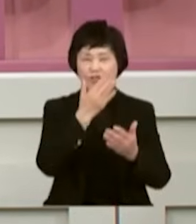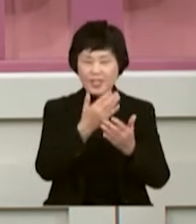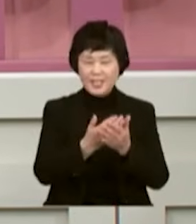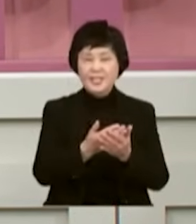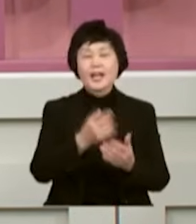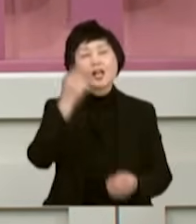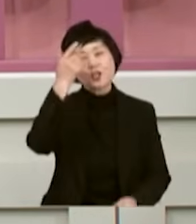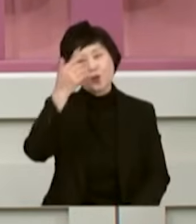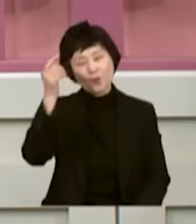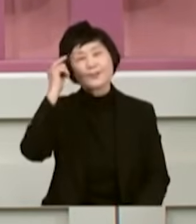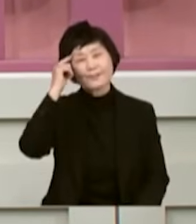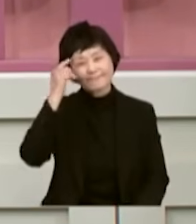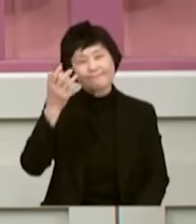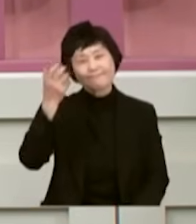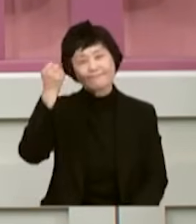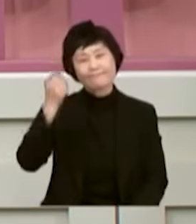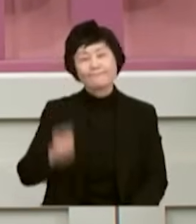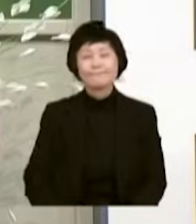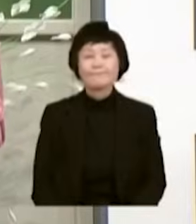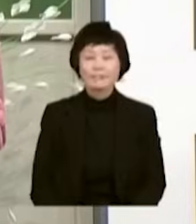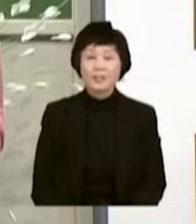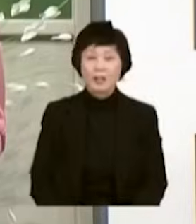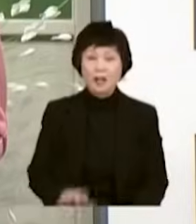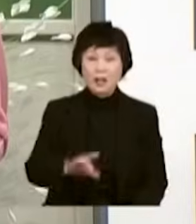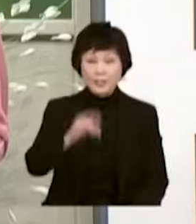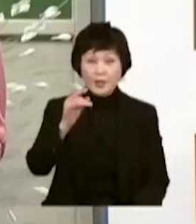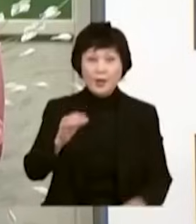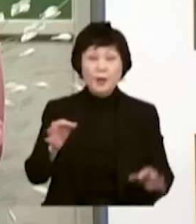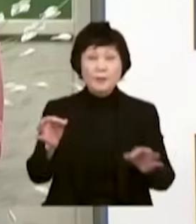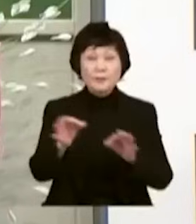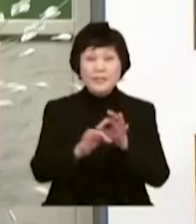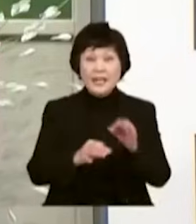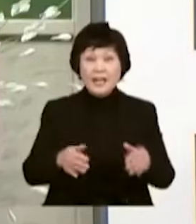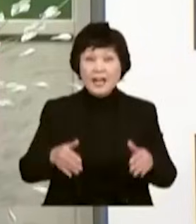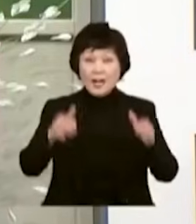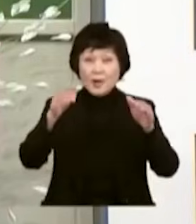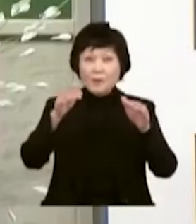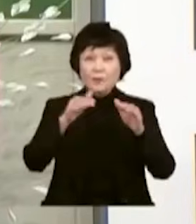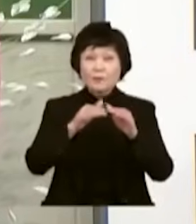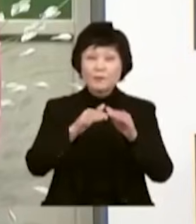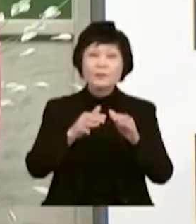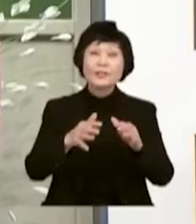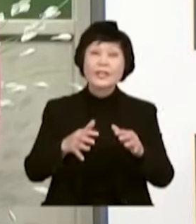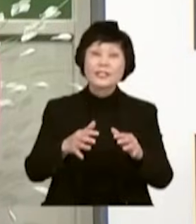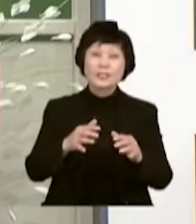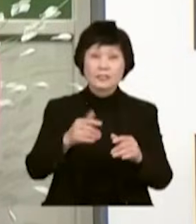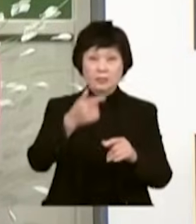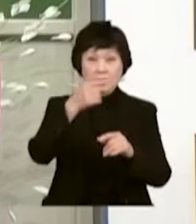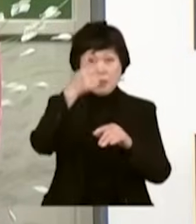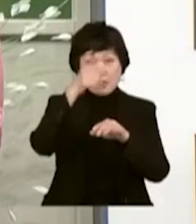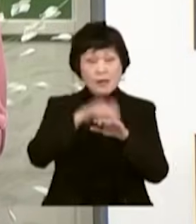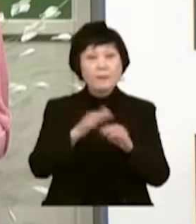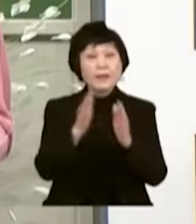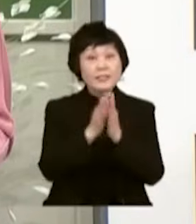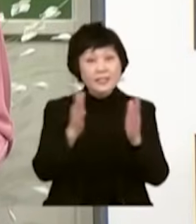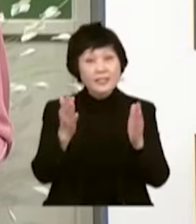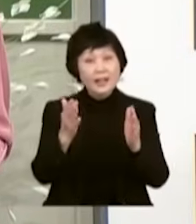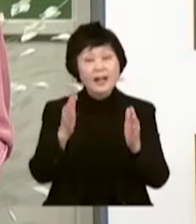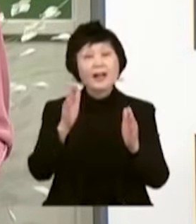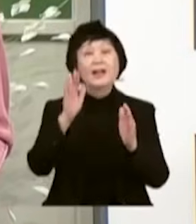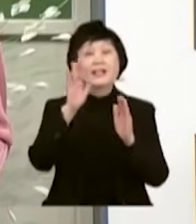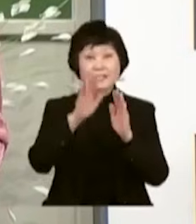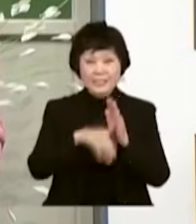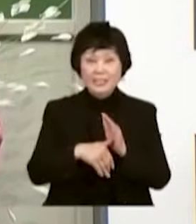영혼이라 생각합니다. 아멘. 아니 처음 그 상가 교회 시작하실 때 그 어떻게 보면은